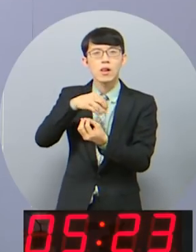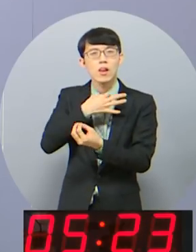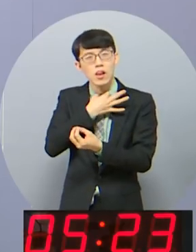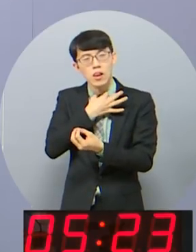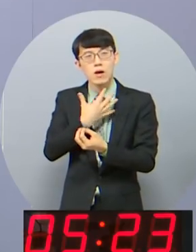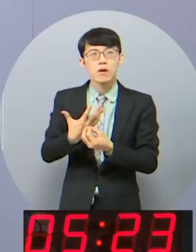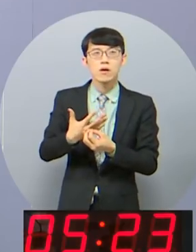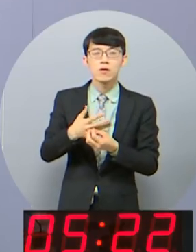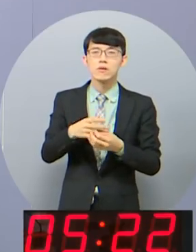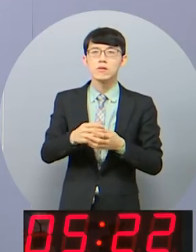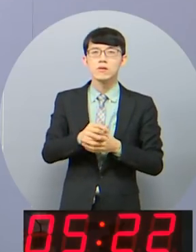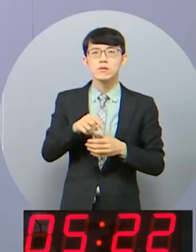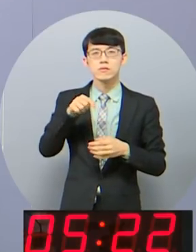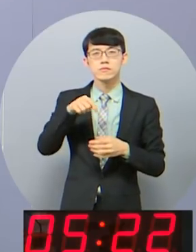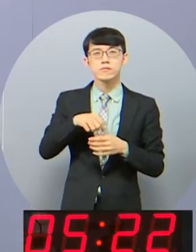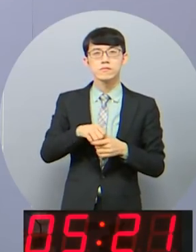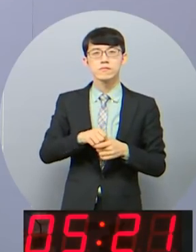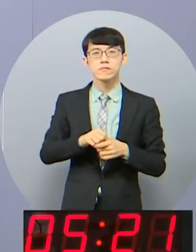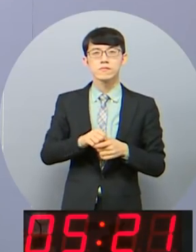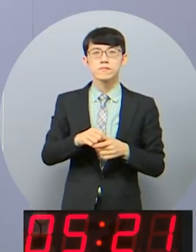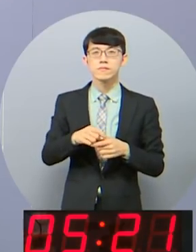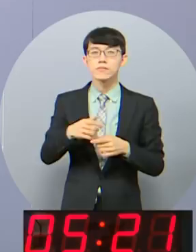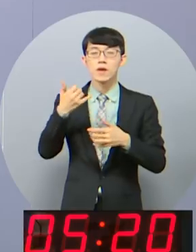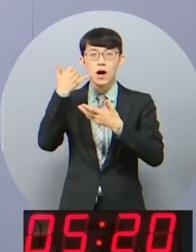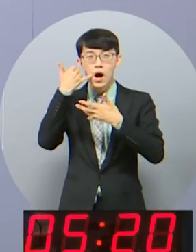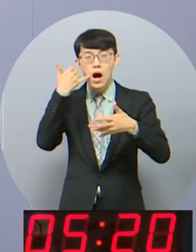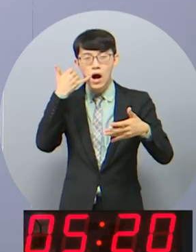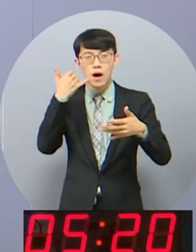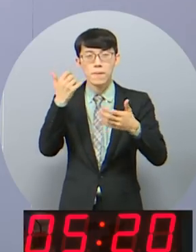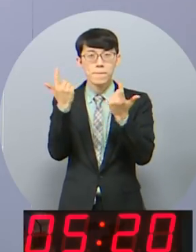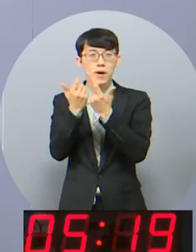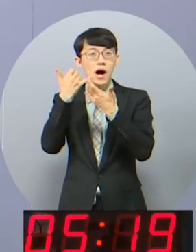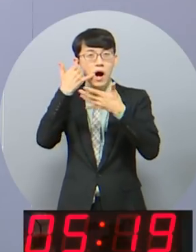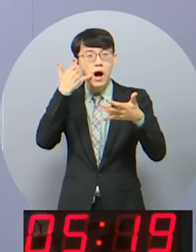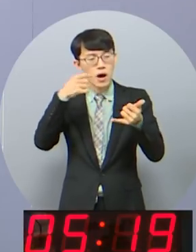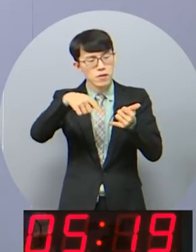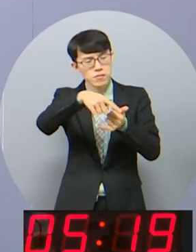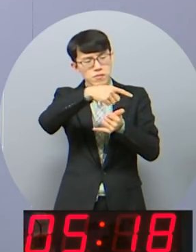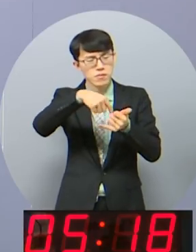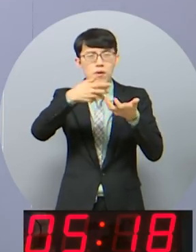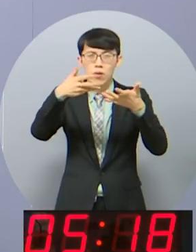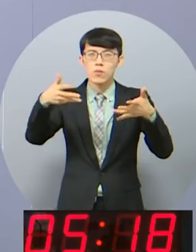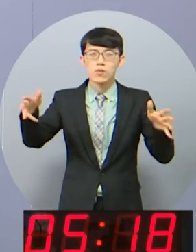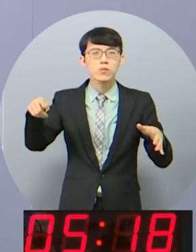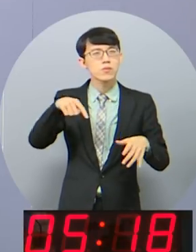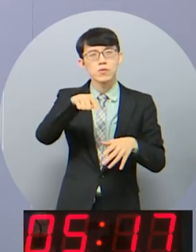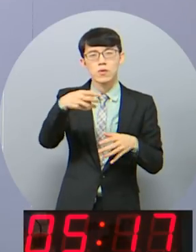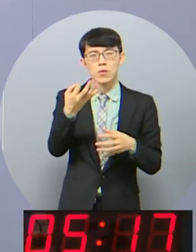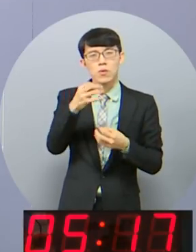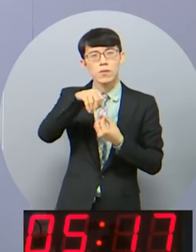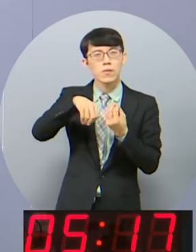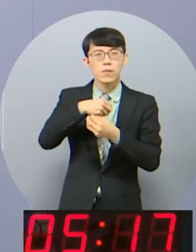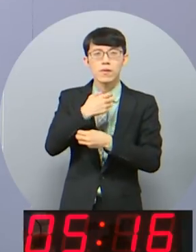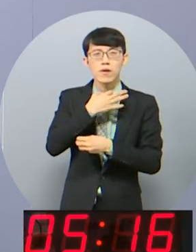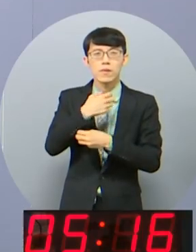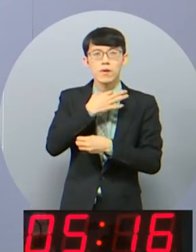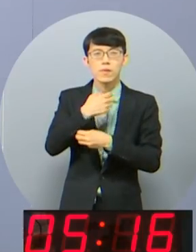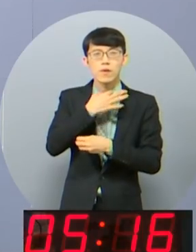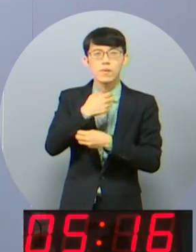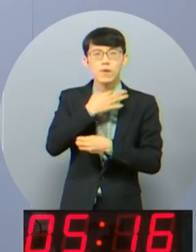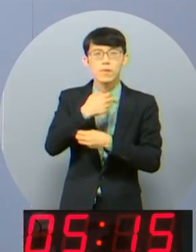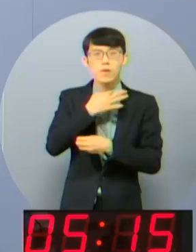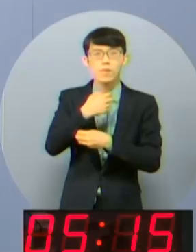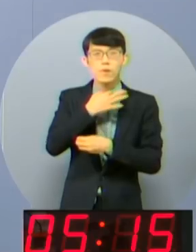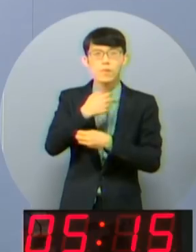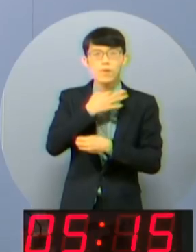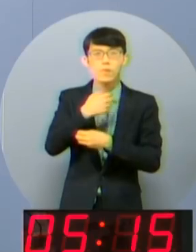为个拢，而且尤其咱个北海地区遮。拢个破破烂烂，所以要学一个学生，学咱个子弟，会